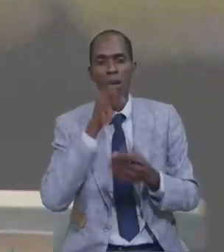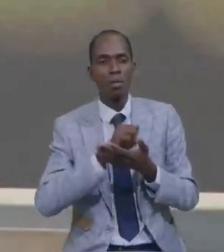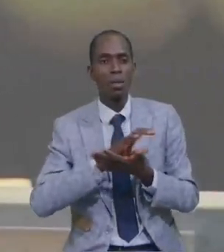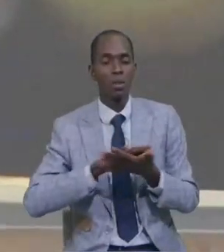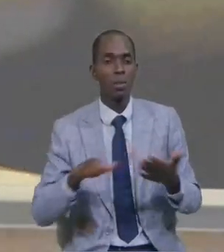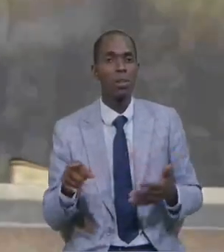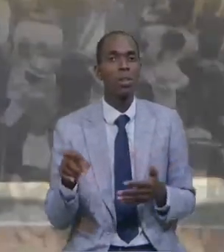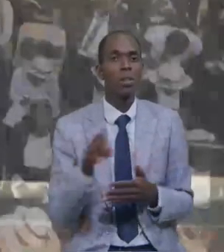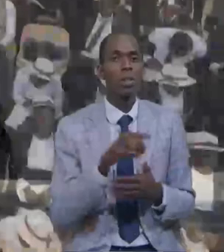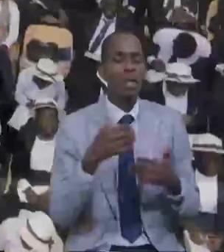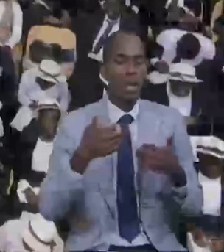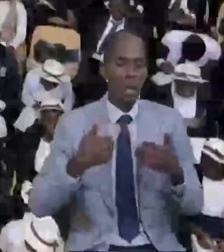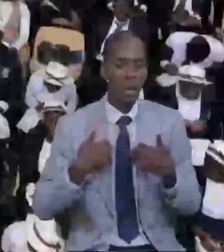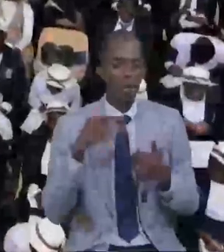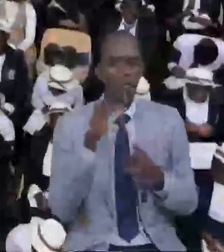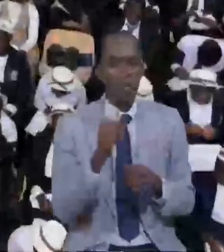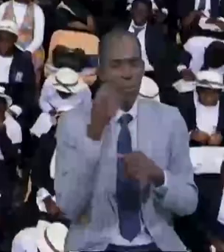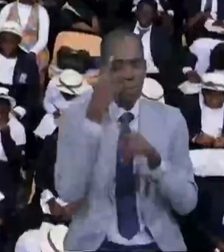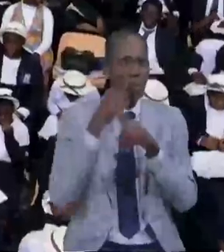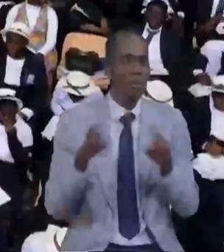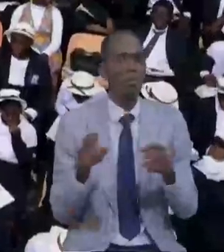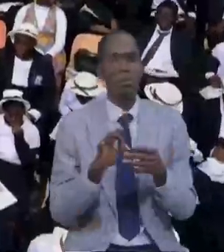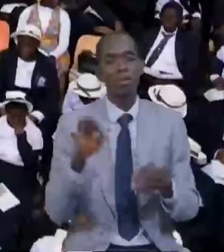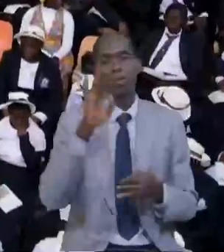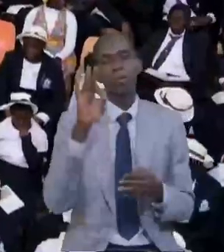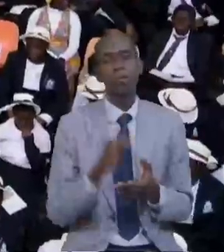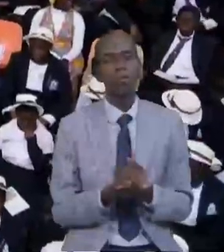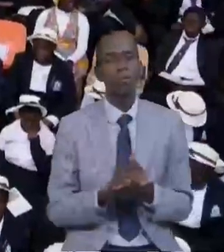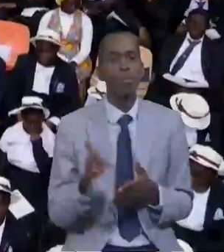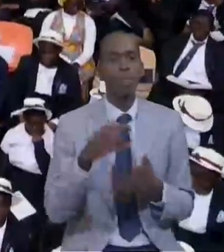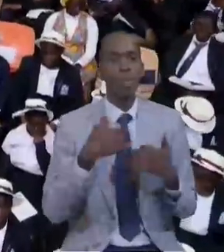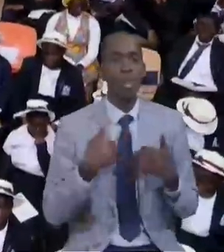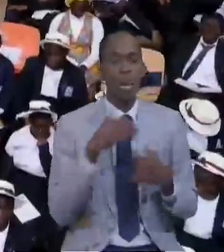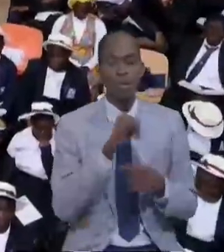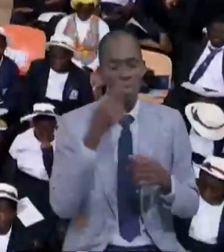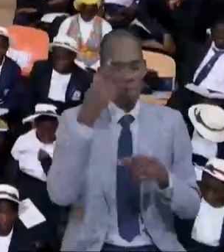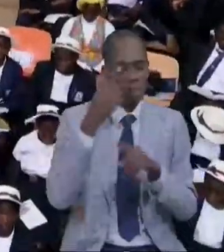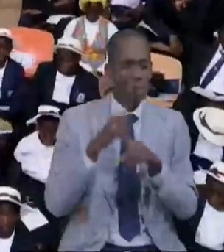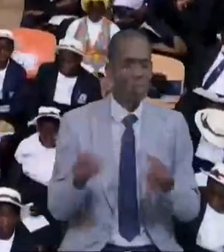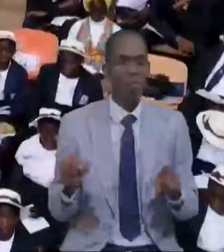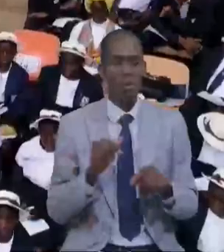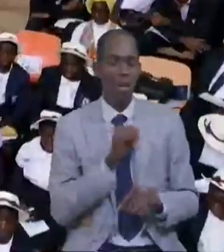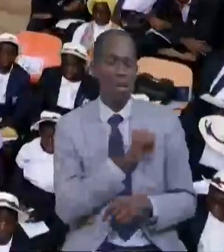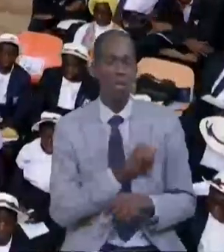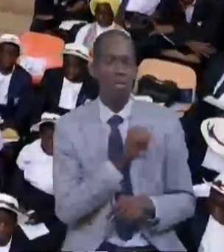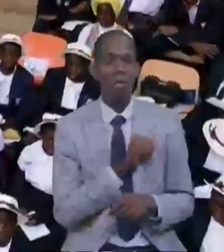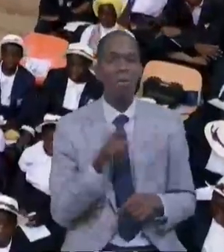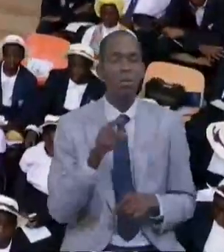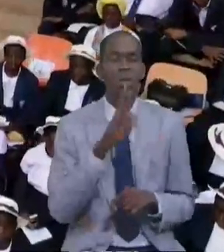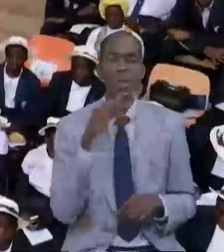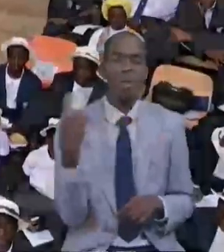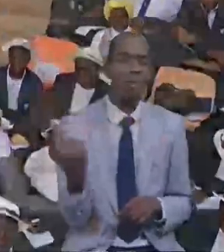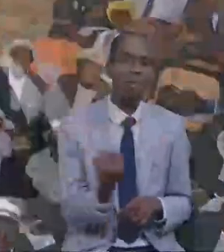Ils ont une attitude de désaccord. Ils cherchent toujours quelque chose à critiquer, quelque chose à